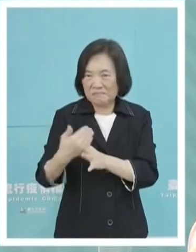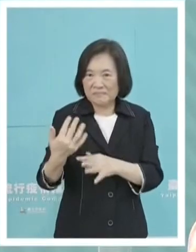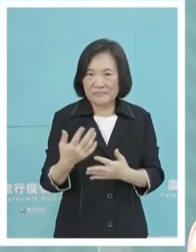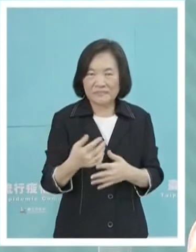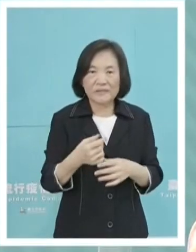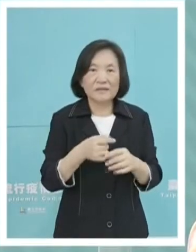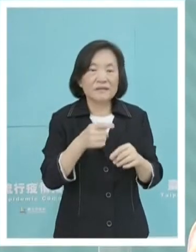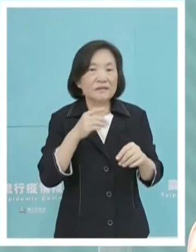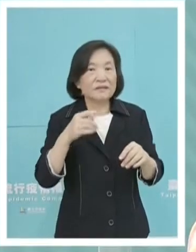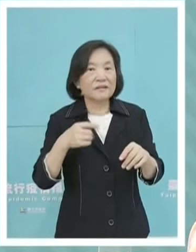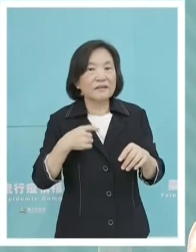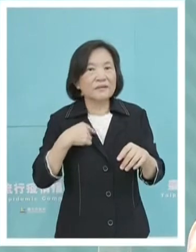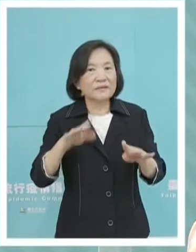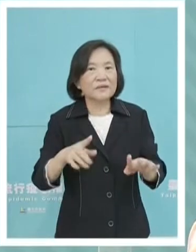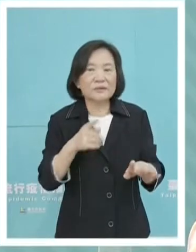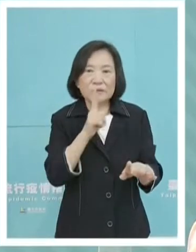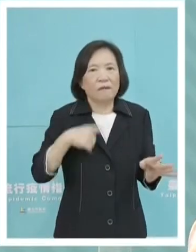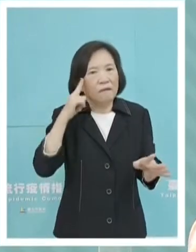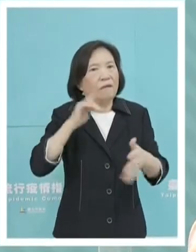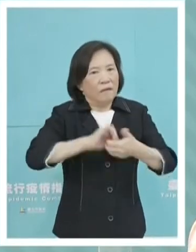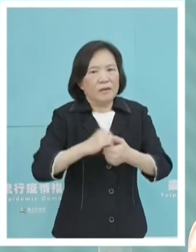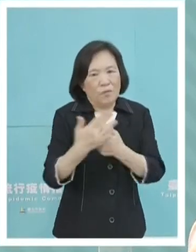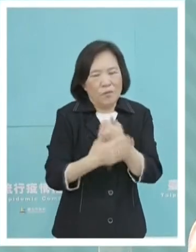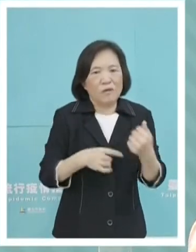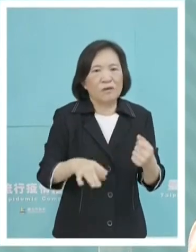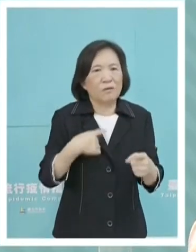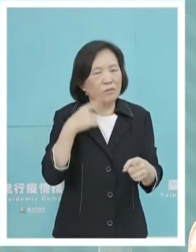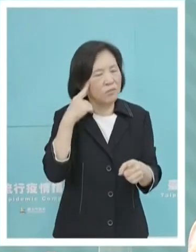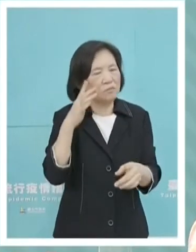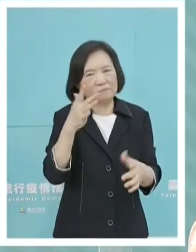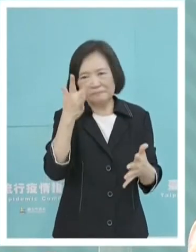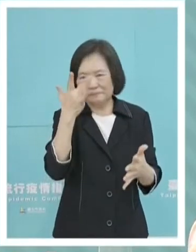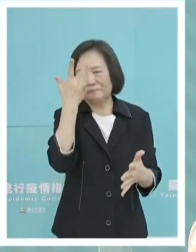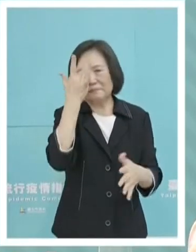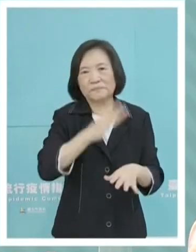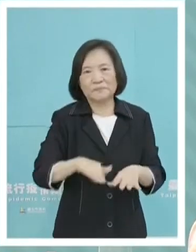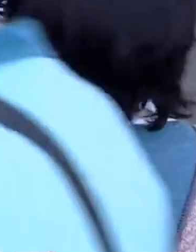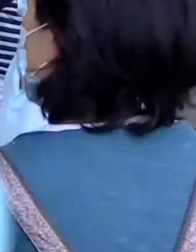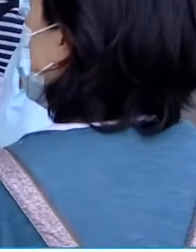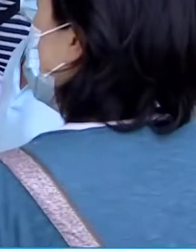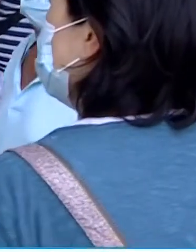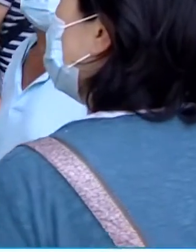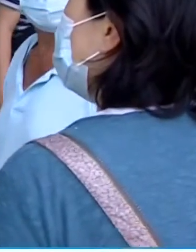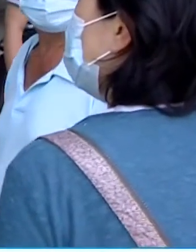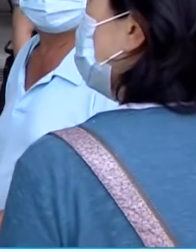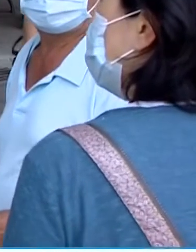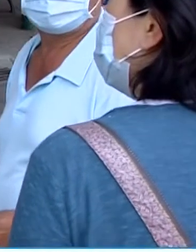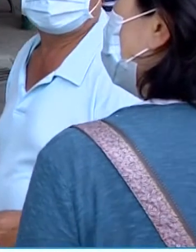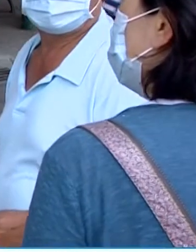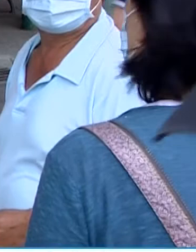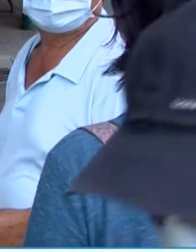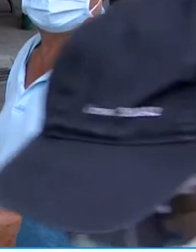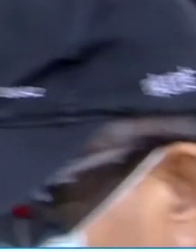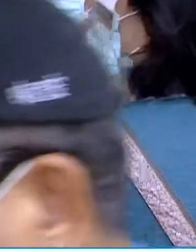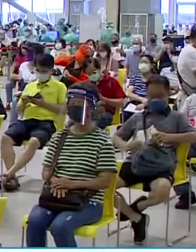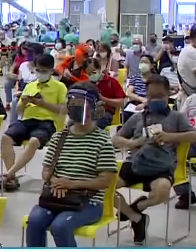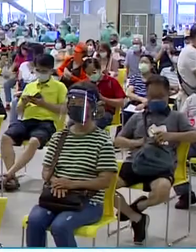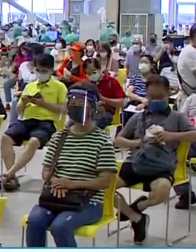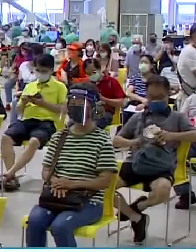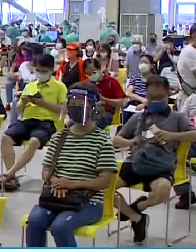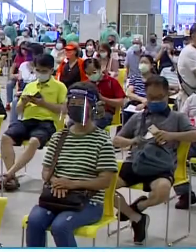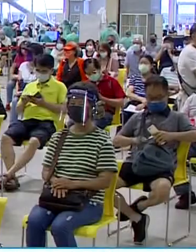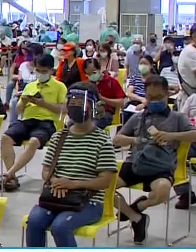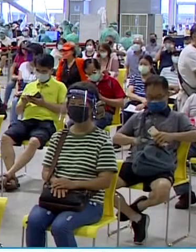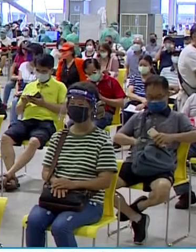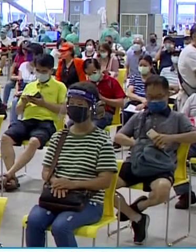有故障、啊、就是只能说不能发。通常我写在里面都假设全天下都看得到。 如同对于通讯软体的不信任，疫苗统一